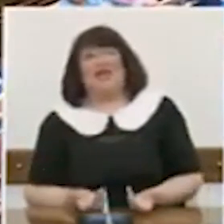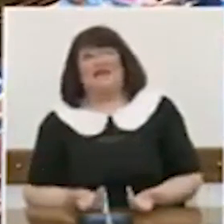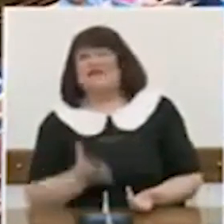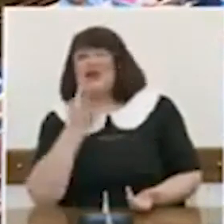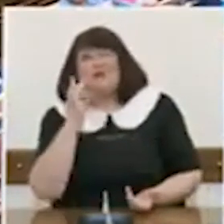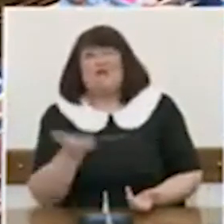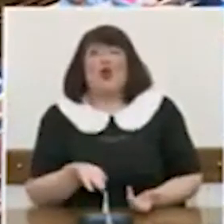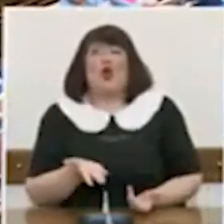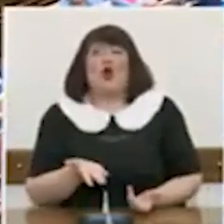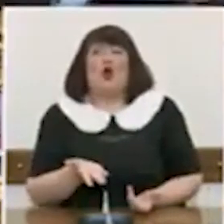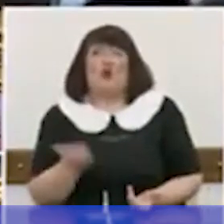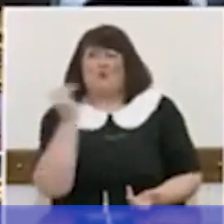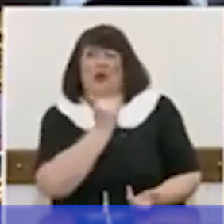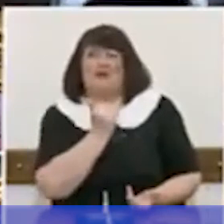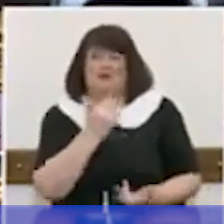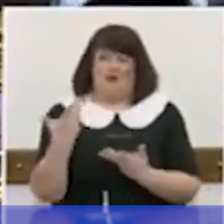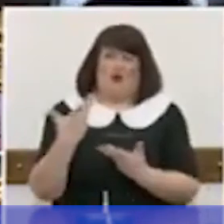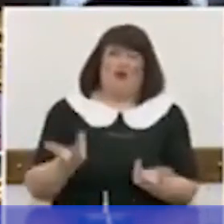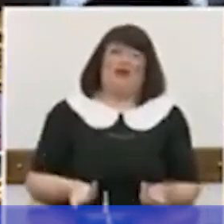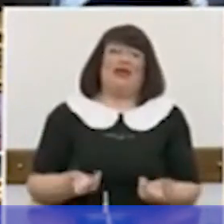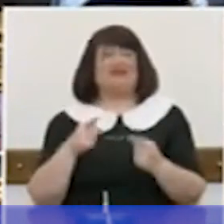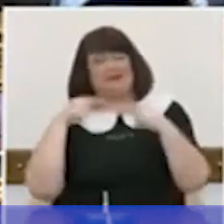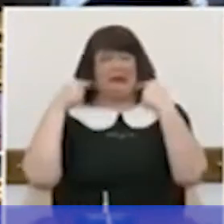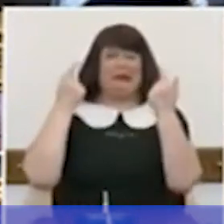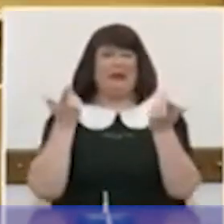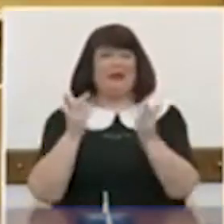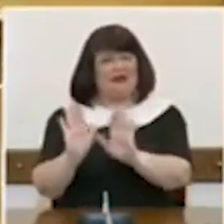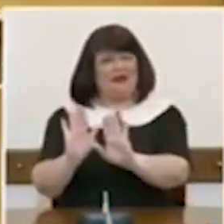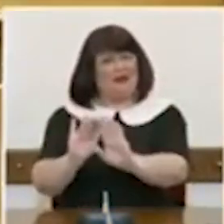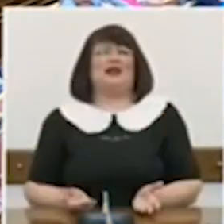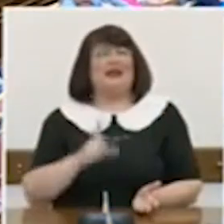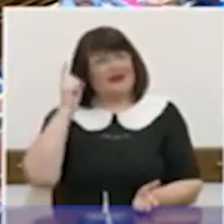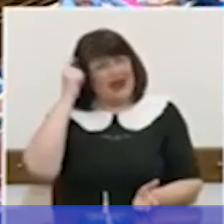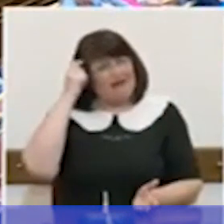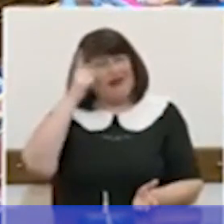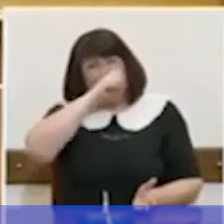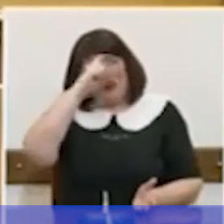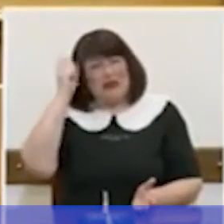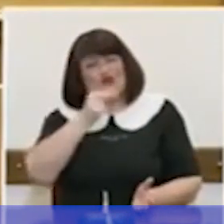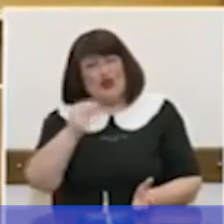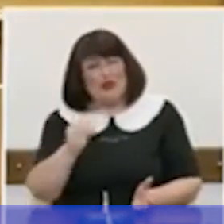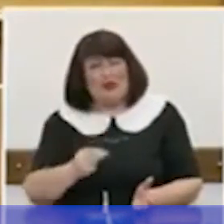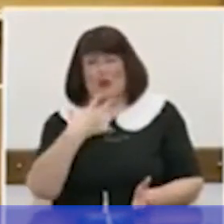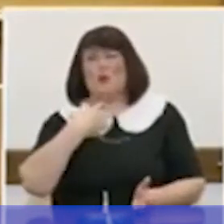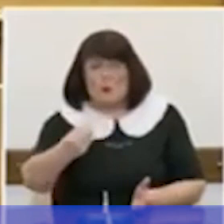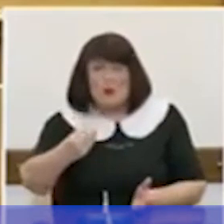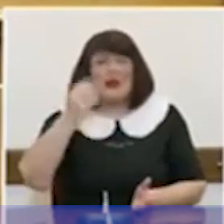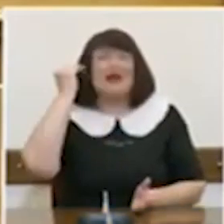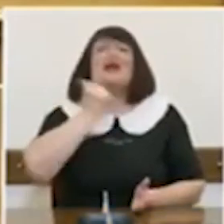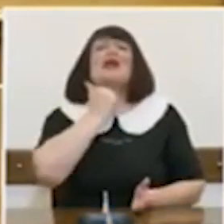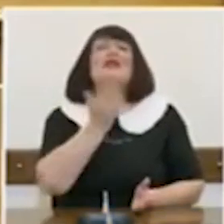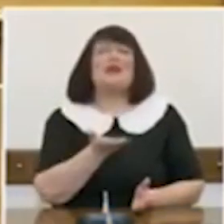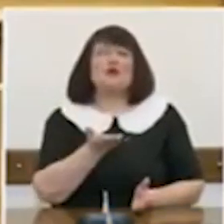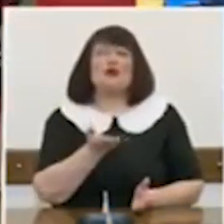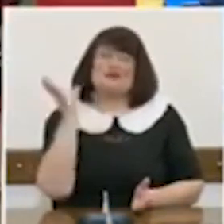Σε άτυπο προεκλογικό debate εξελίσσεται η προημηρεσία διατάξεως συζήτηση στη Βουλή αναφορικά με την ακρίβεια, ενώ σημειώθηκαν πολλές εντάσεις μεταξύ του Κυριάκου